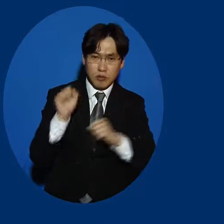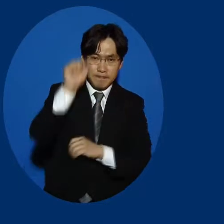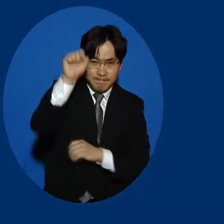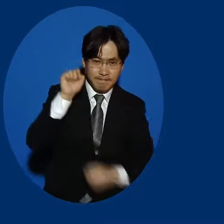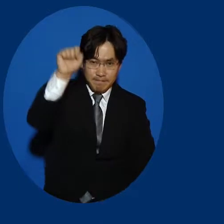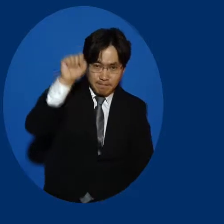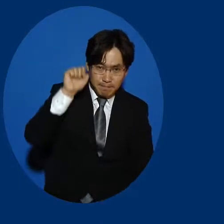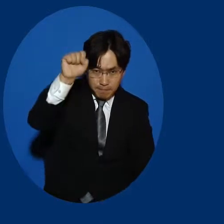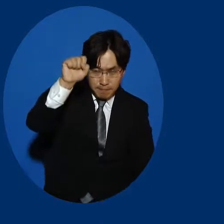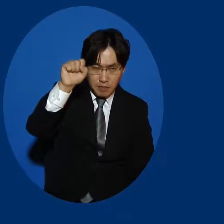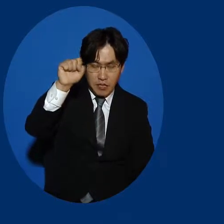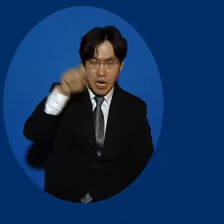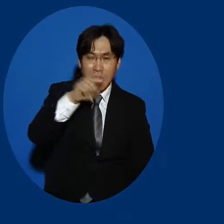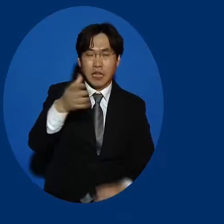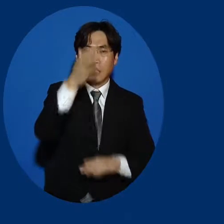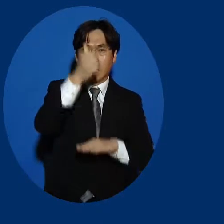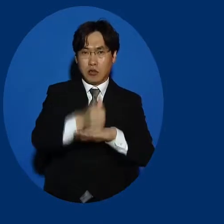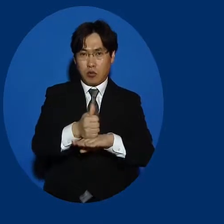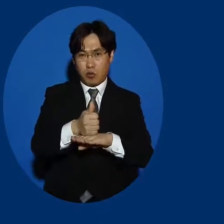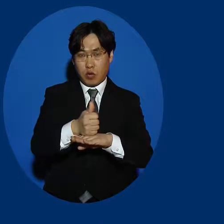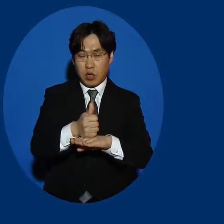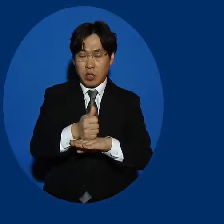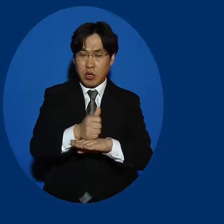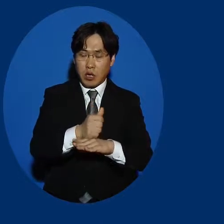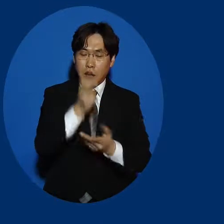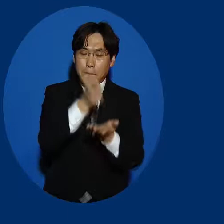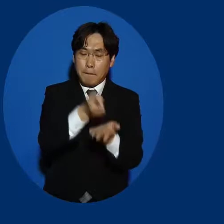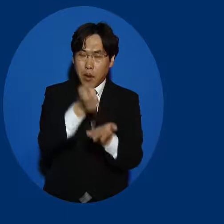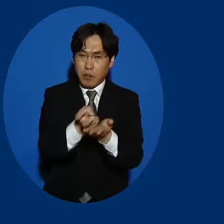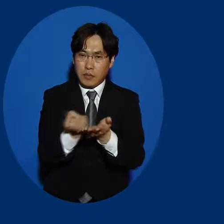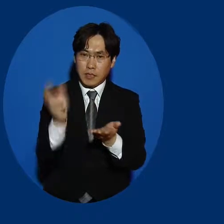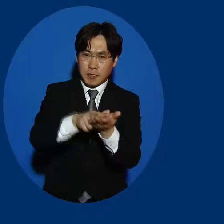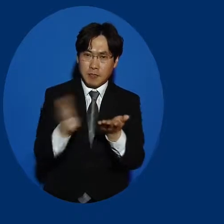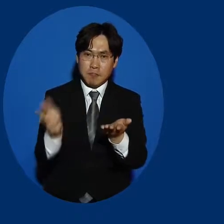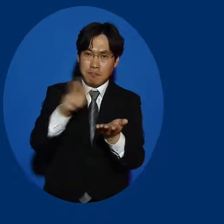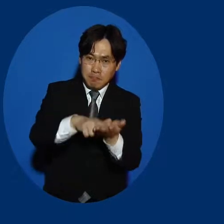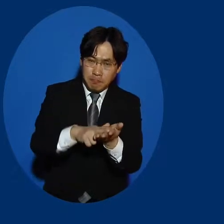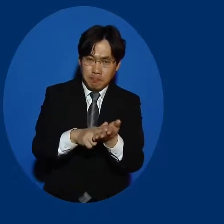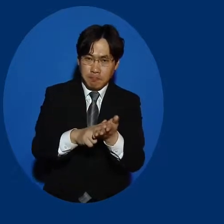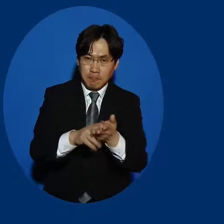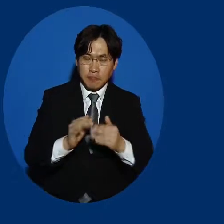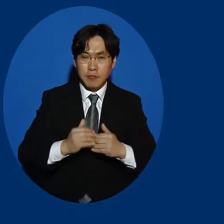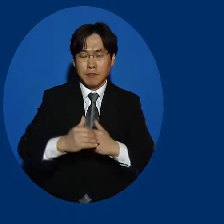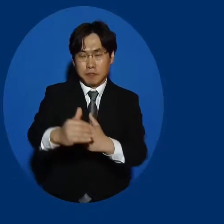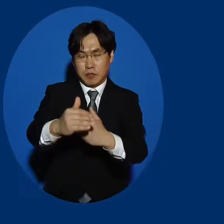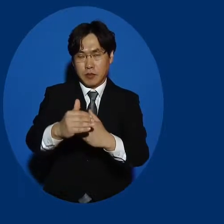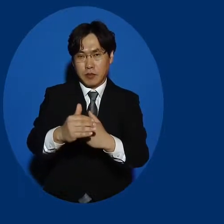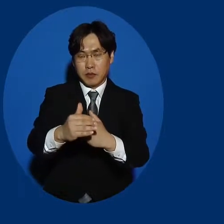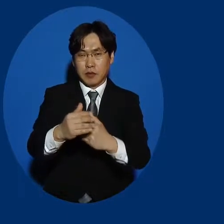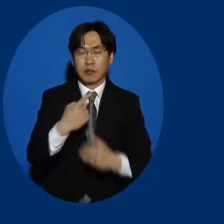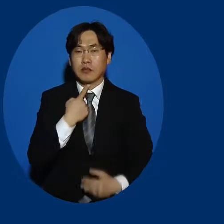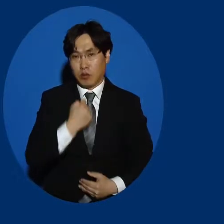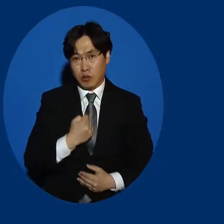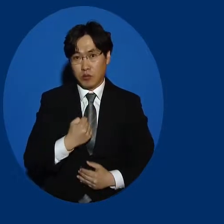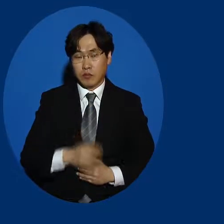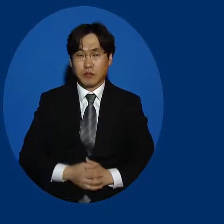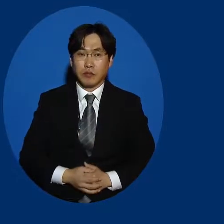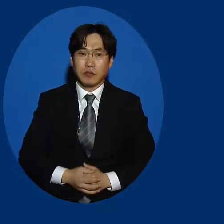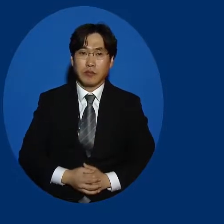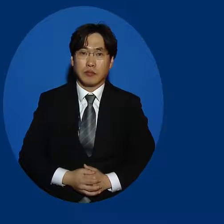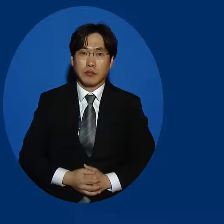그 성과로 우리나라에서도 많은 법적인 근거들이 마련된 것이 사실입니다.